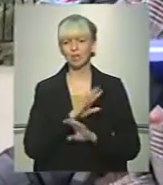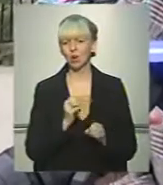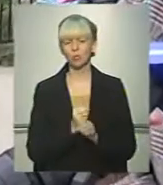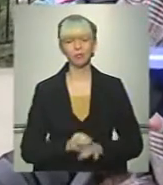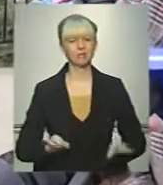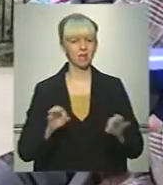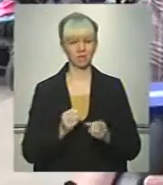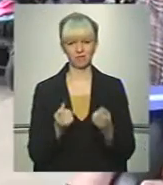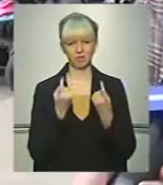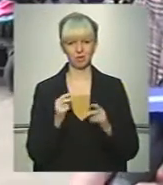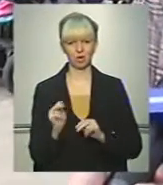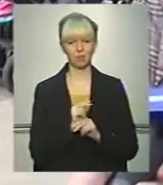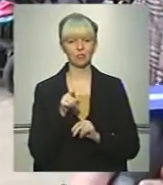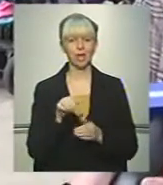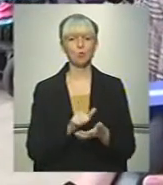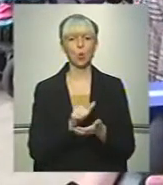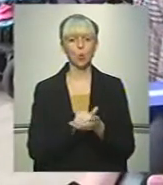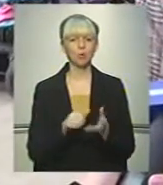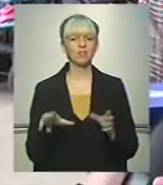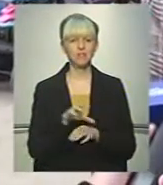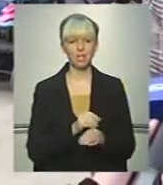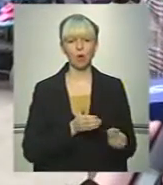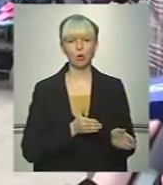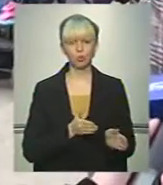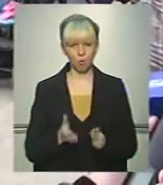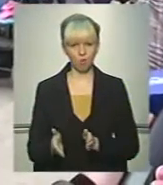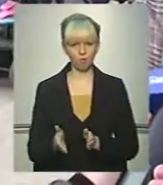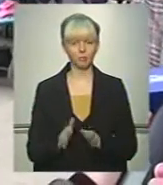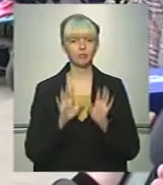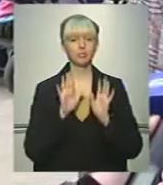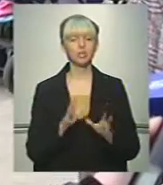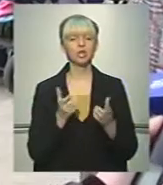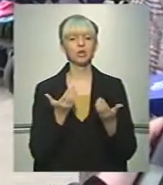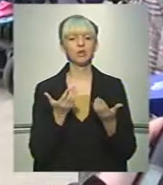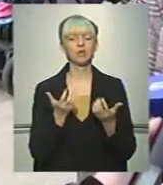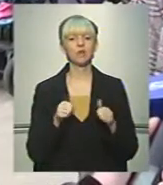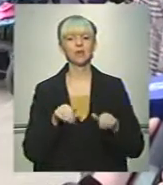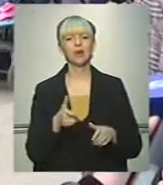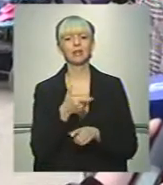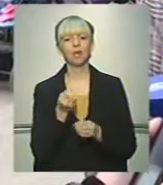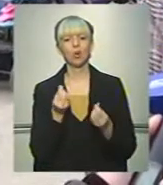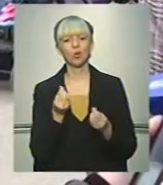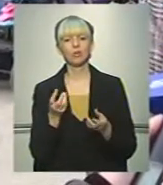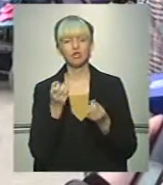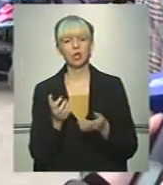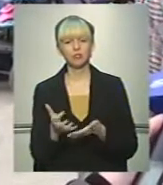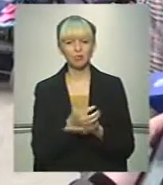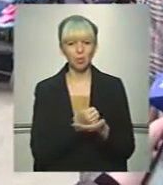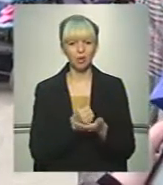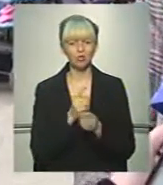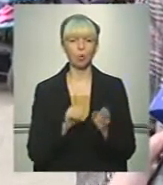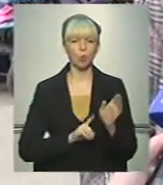робився ніякий капітальний ремонт. Там документація вже вся готова. Тільки ще вирішують, де трошки коштів добрати,